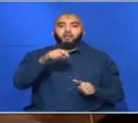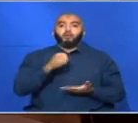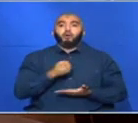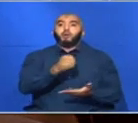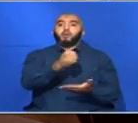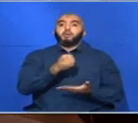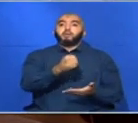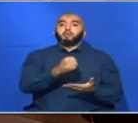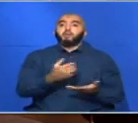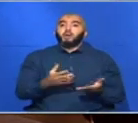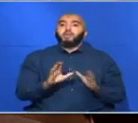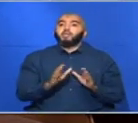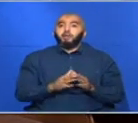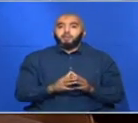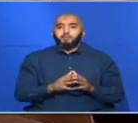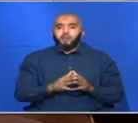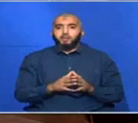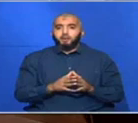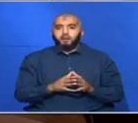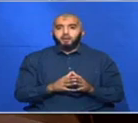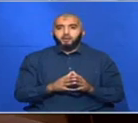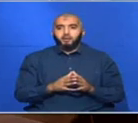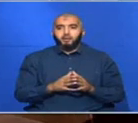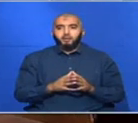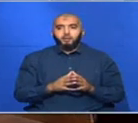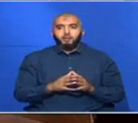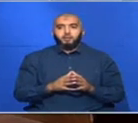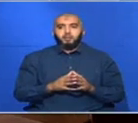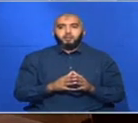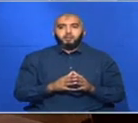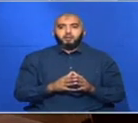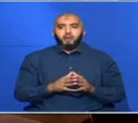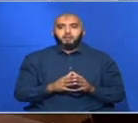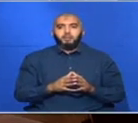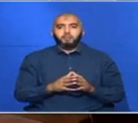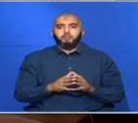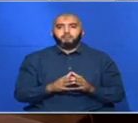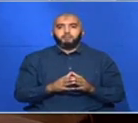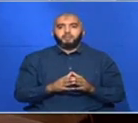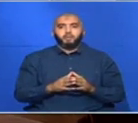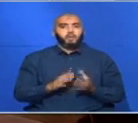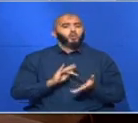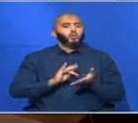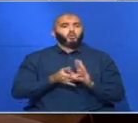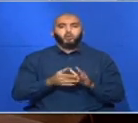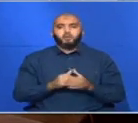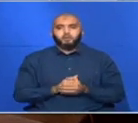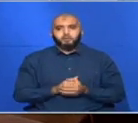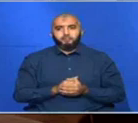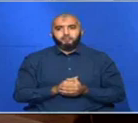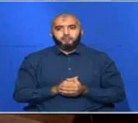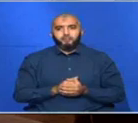خلا شاشه ايضا يعتبر اسال الله عز